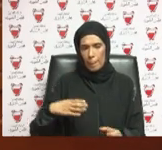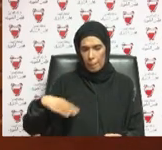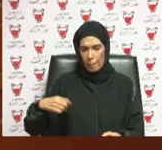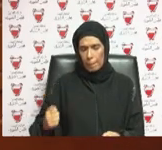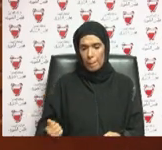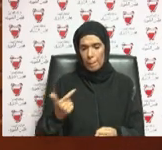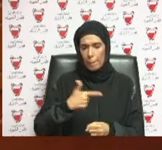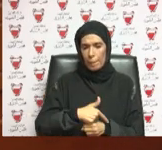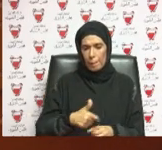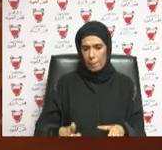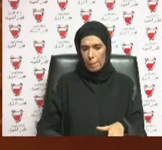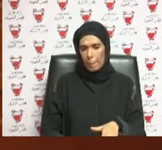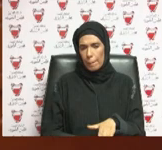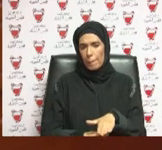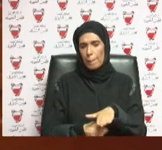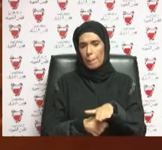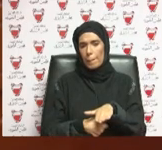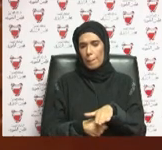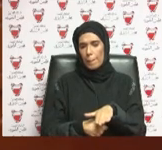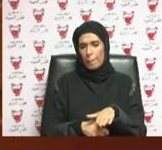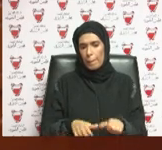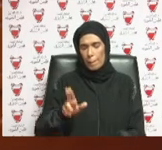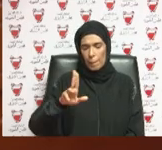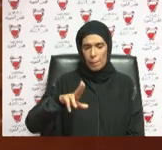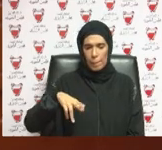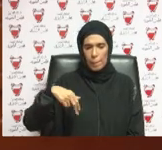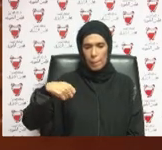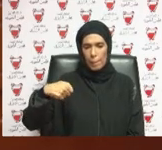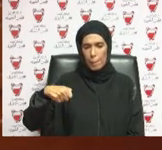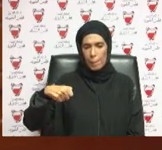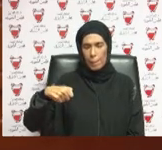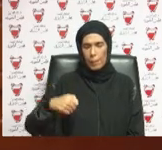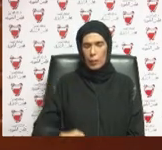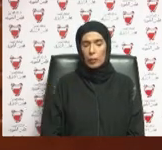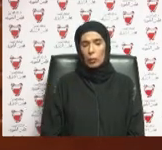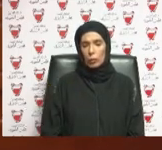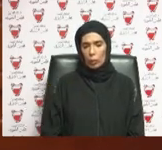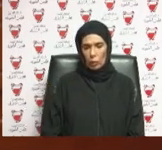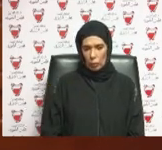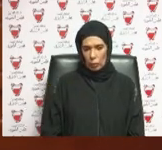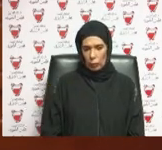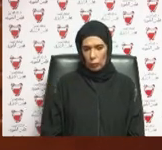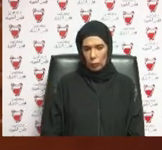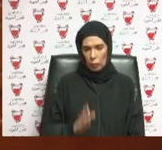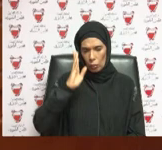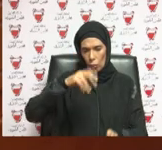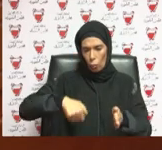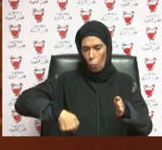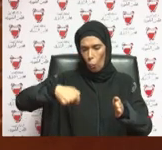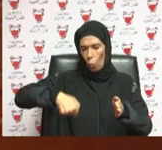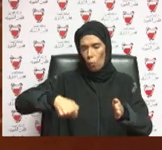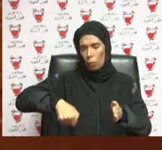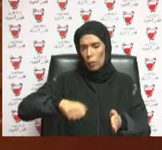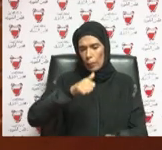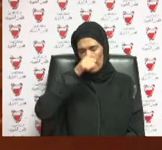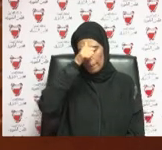صاحب وسيدي الأمير سلمان بن حمد الخليفة ولي العهد نائب القائد الأعلى رئيس مجلس الوزراء